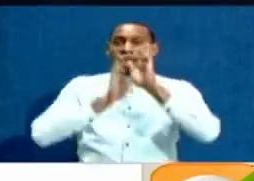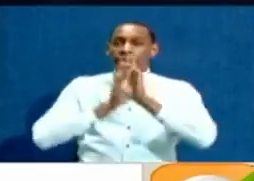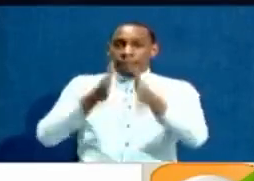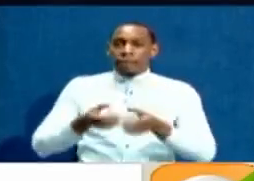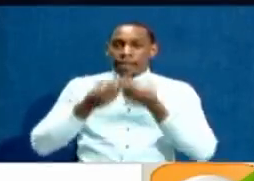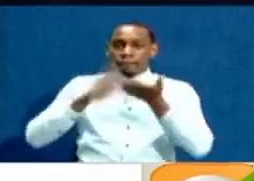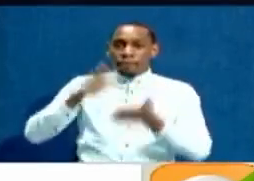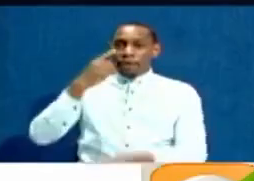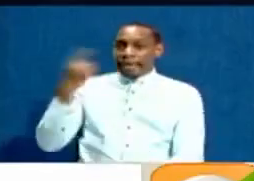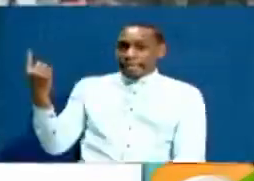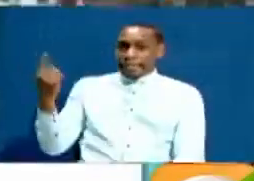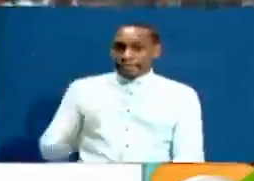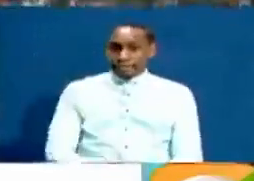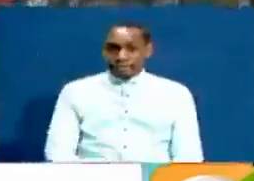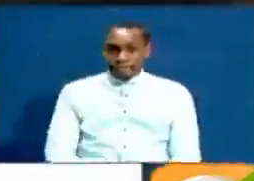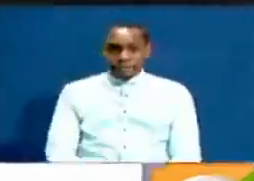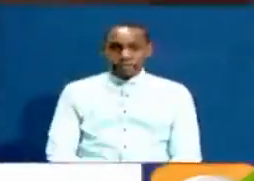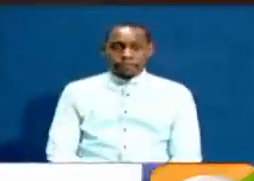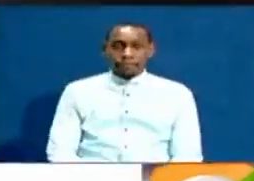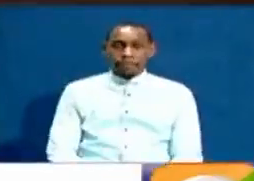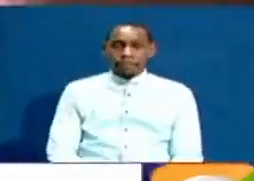anavyotuarifu Chemutai Goin.